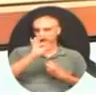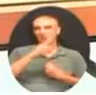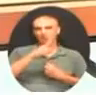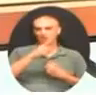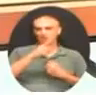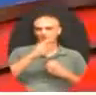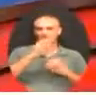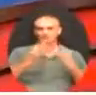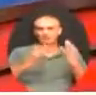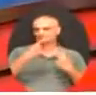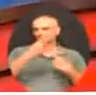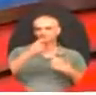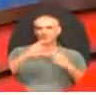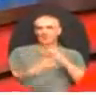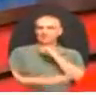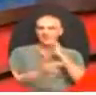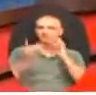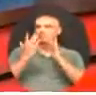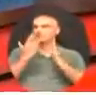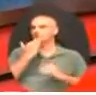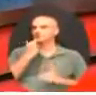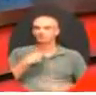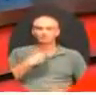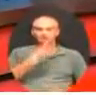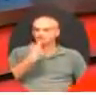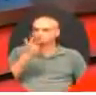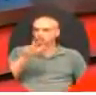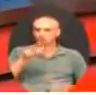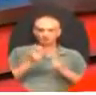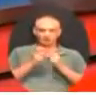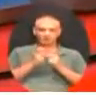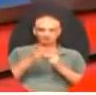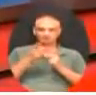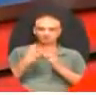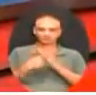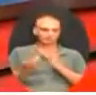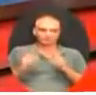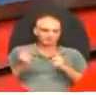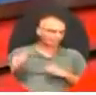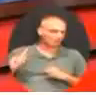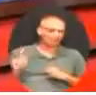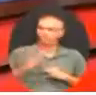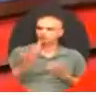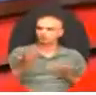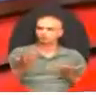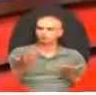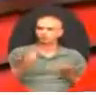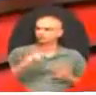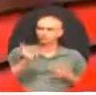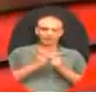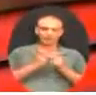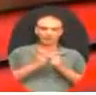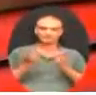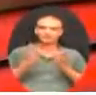של נבחרת ארגנטינה מול נבחרת ישראל, ואני אמרת 3,000 כרטיסים, זה מה שנקנה. מה קרה לכל